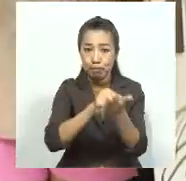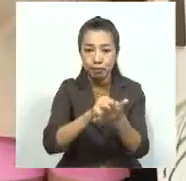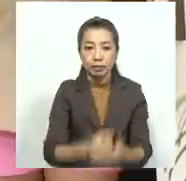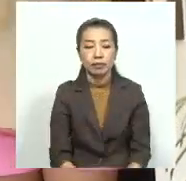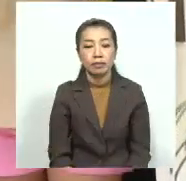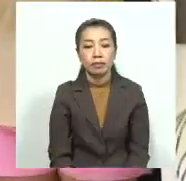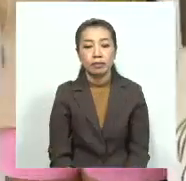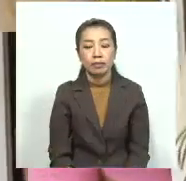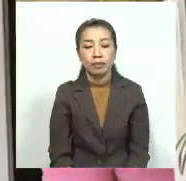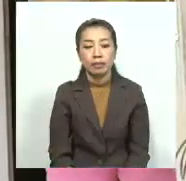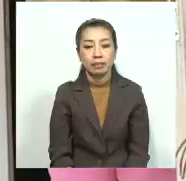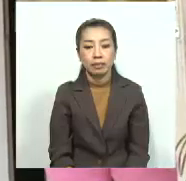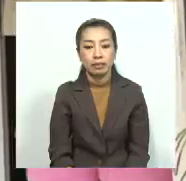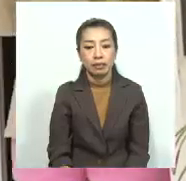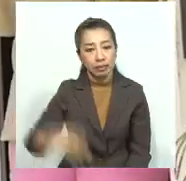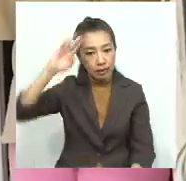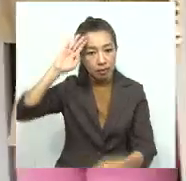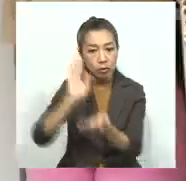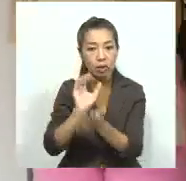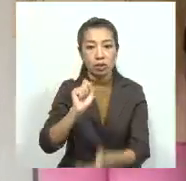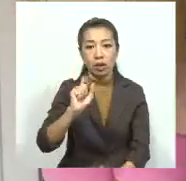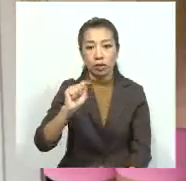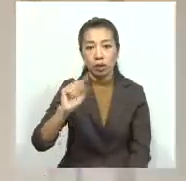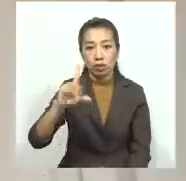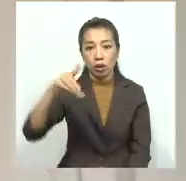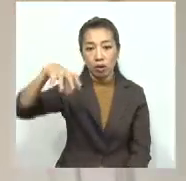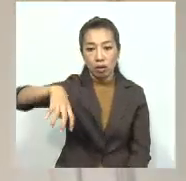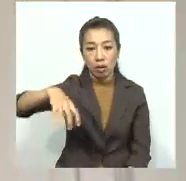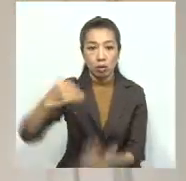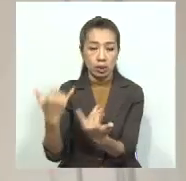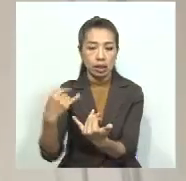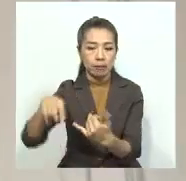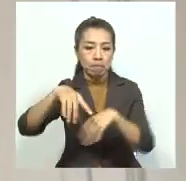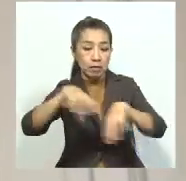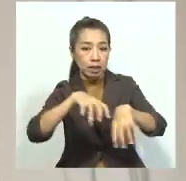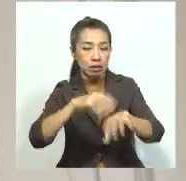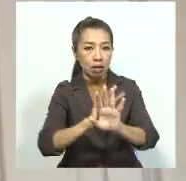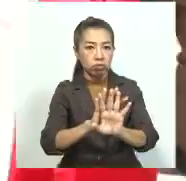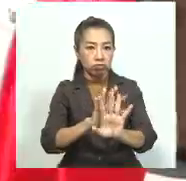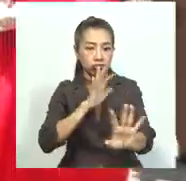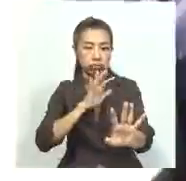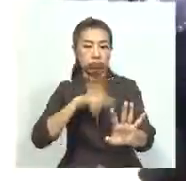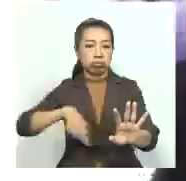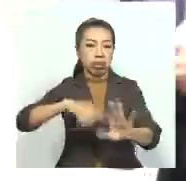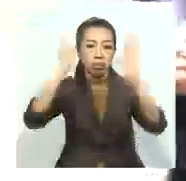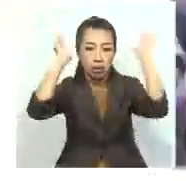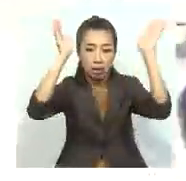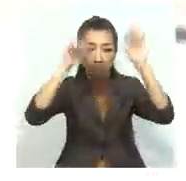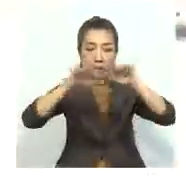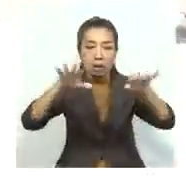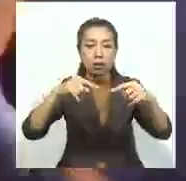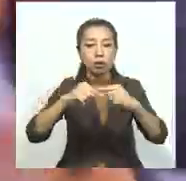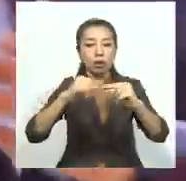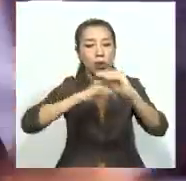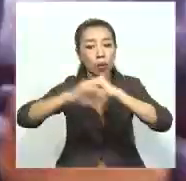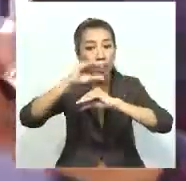ที่ค่ะที่สำนักงานตำรวจแห่งชาติวันนี้เขาก็เลยมีการจัดเป็นขบวนแห่ขึ้นมารณรงค์โครงการ